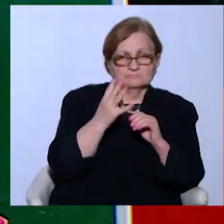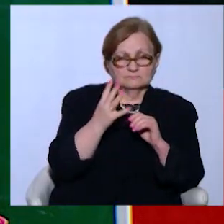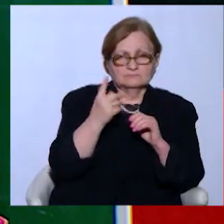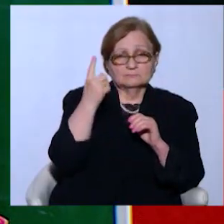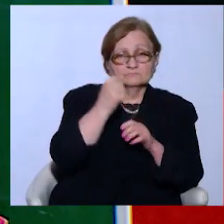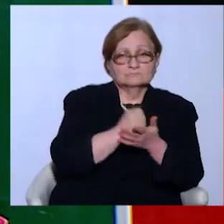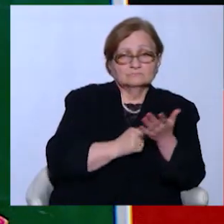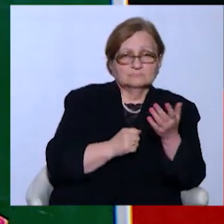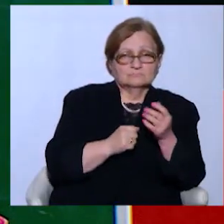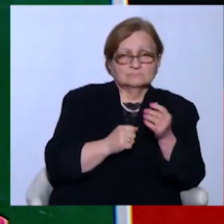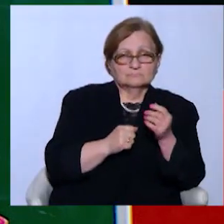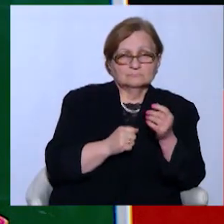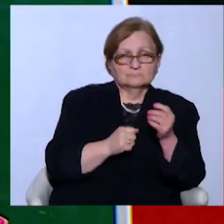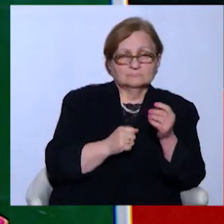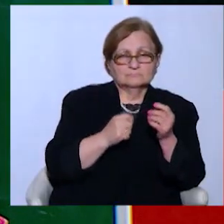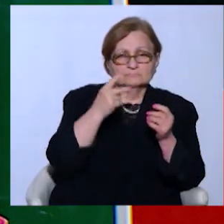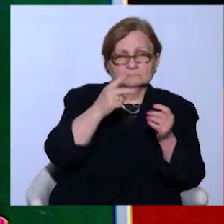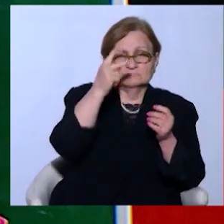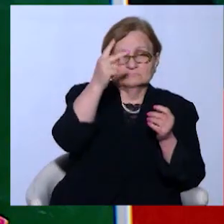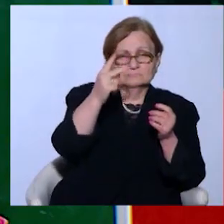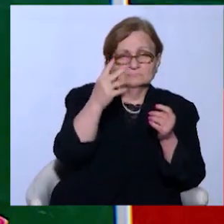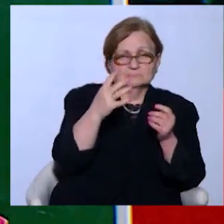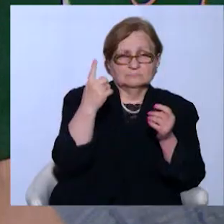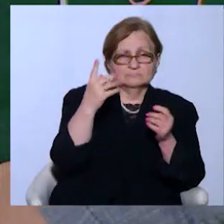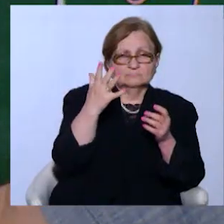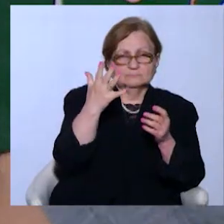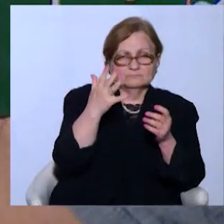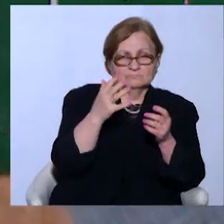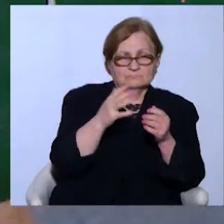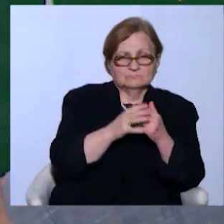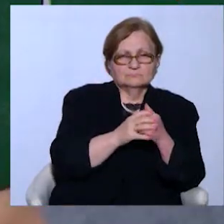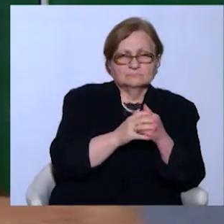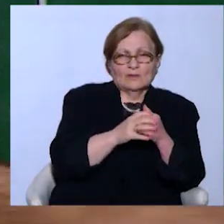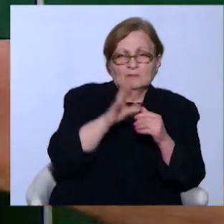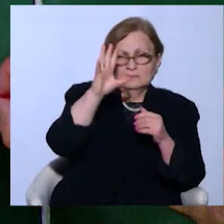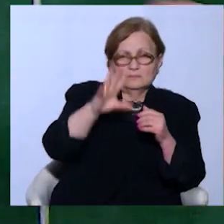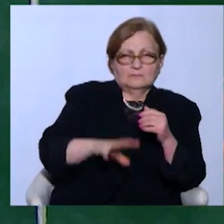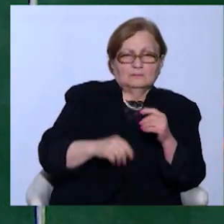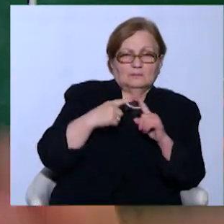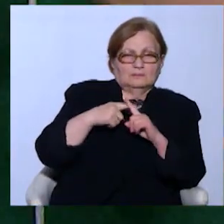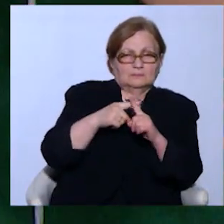1-ს ვინახავთ. 2-ჯერ 2 4, იქაც 1 5.